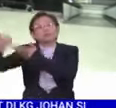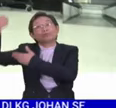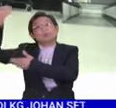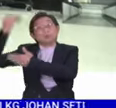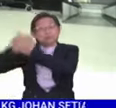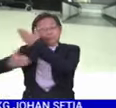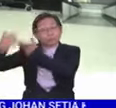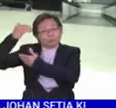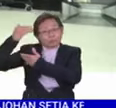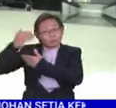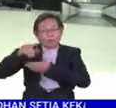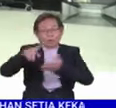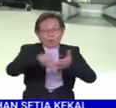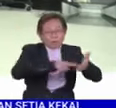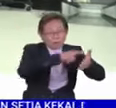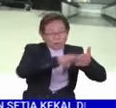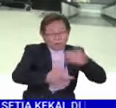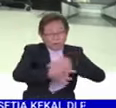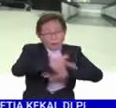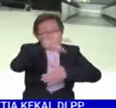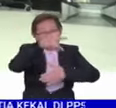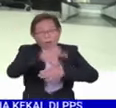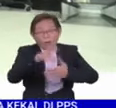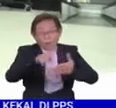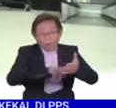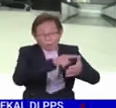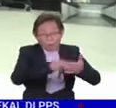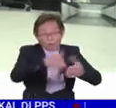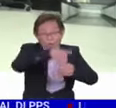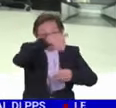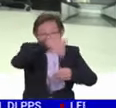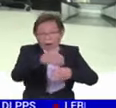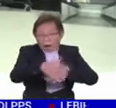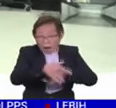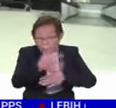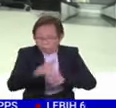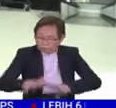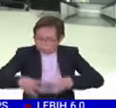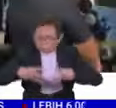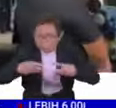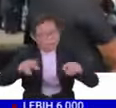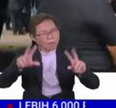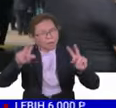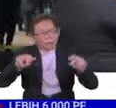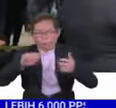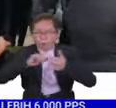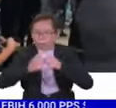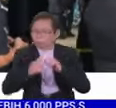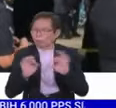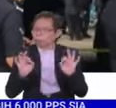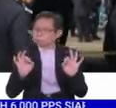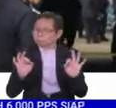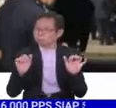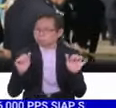umumnya perjalanan undi awal berlangsung dengan lancar dan tanpa sebarang masalah.